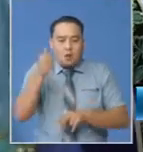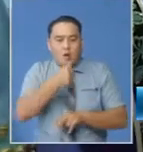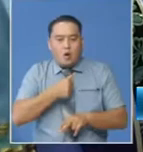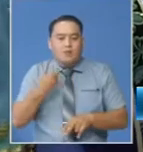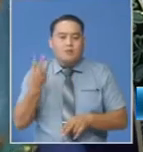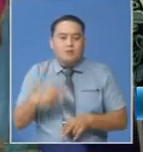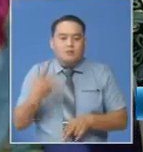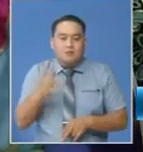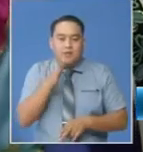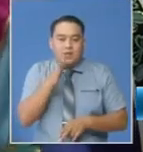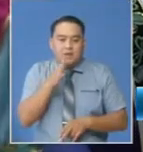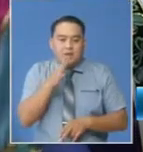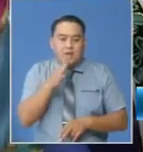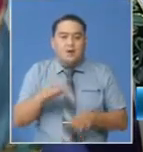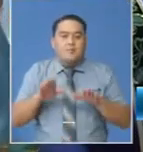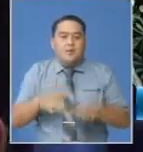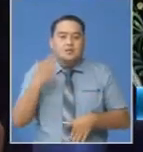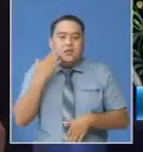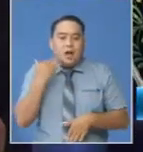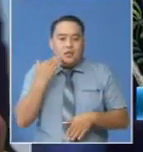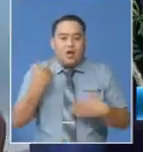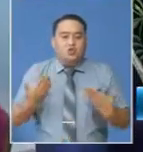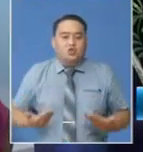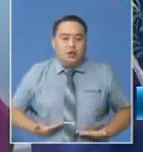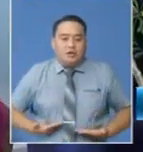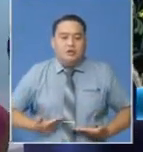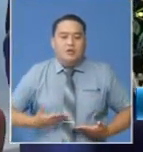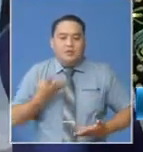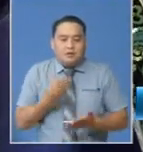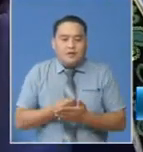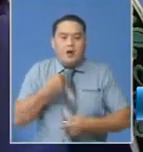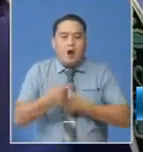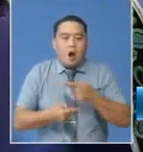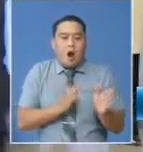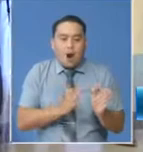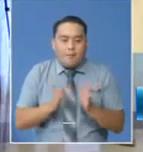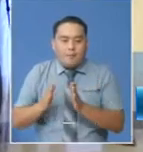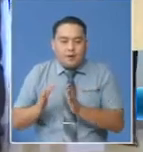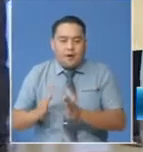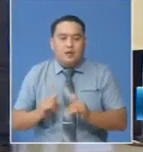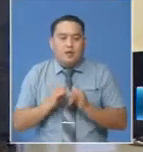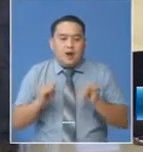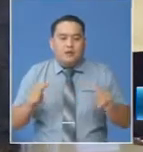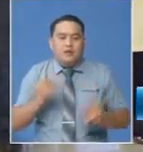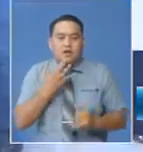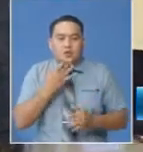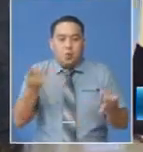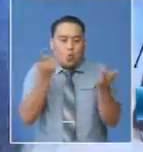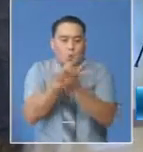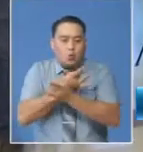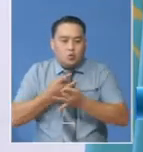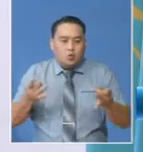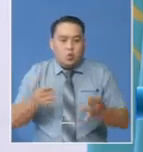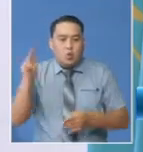свое 25-летие. Местные татары живут, соблюдая все свои обряды, чтут традиции, развивают национальную культуру